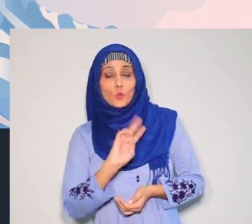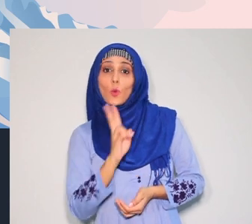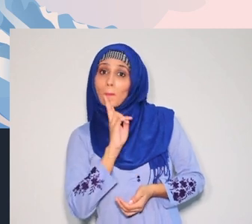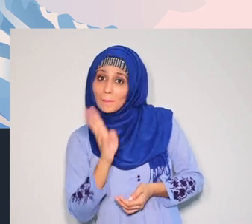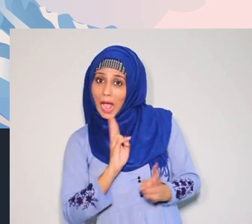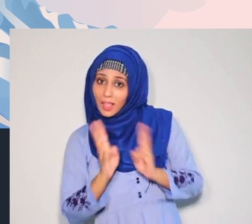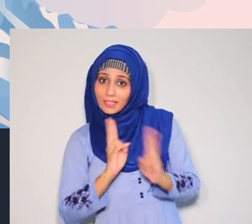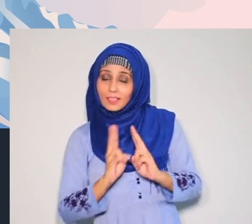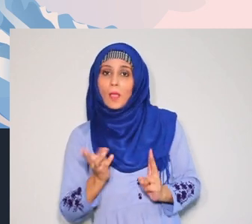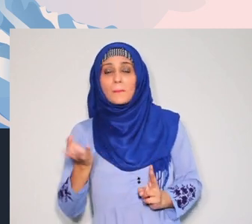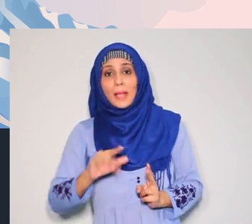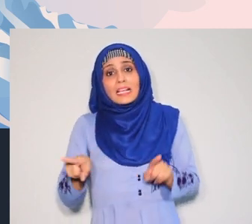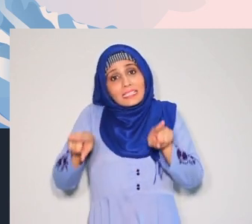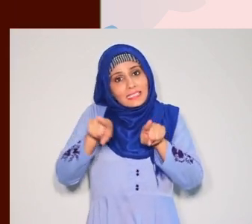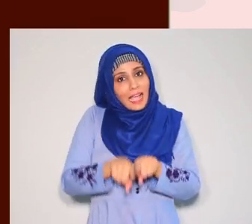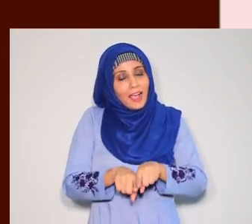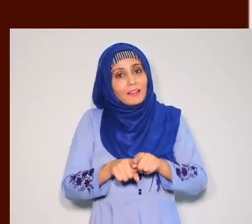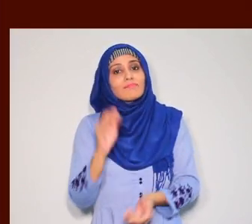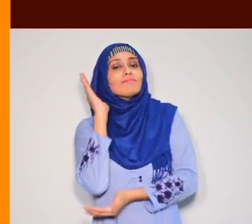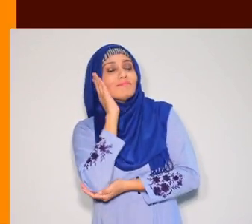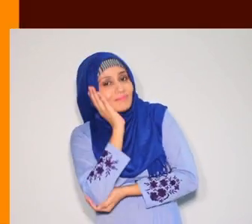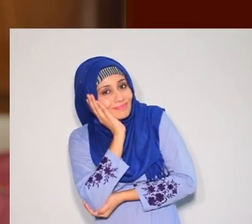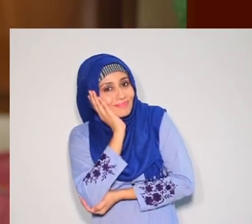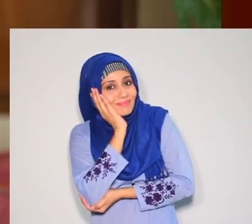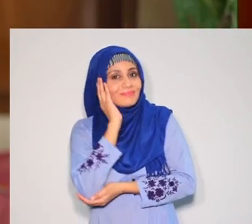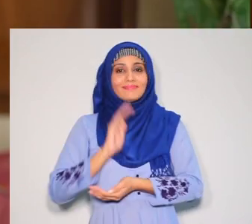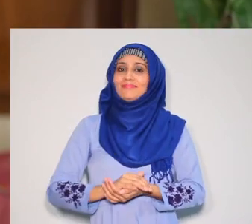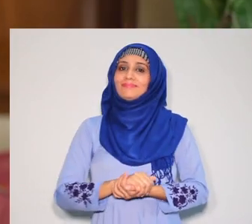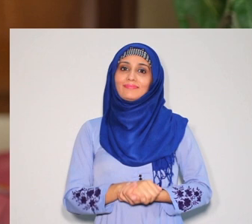दोनों ने कहा और एक साथ वहीं बैठ गए।